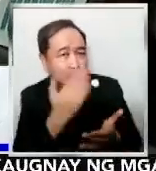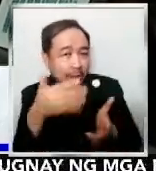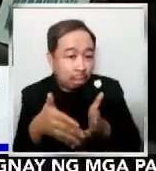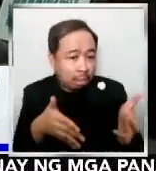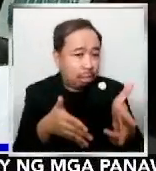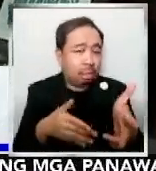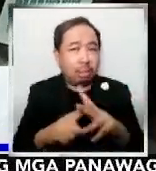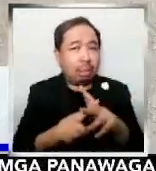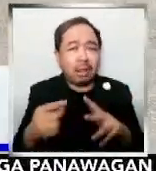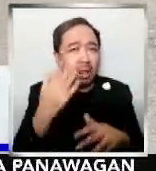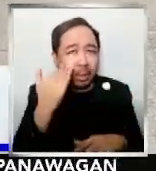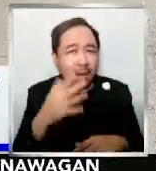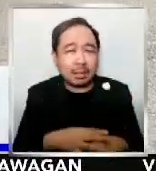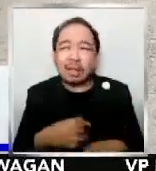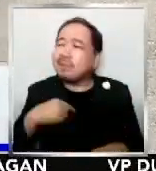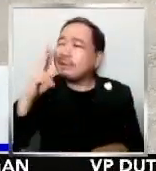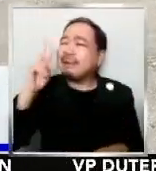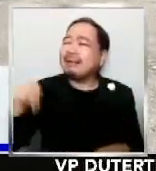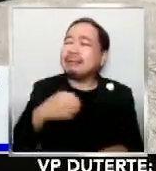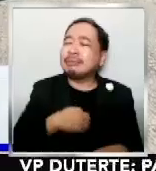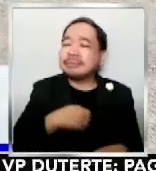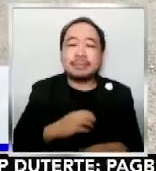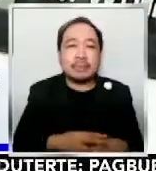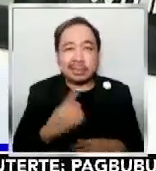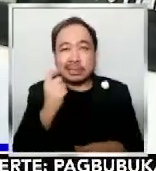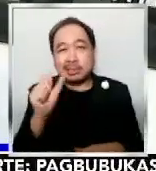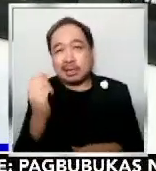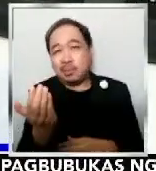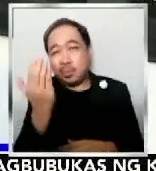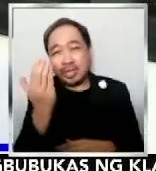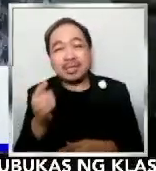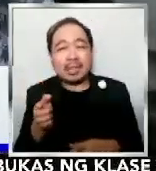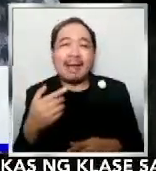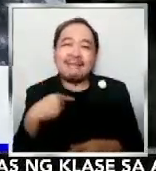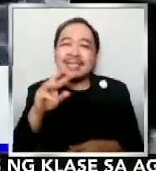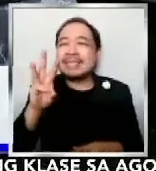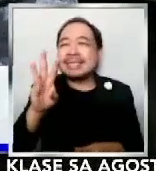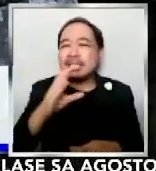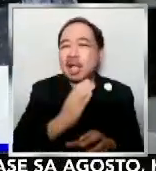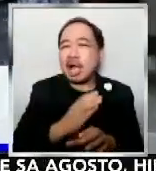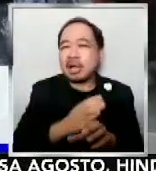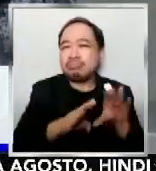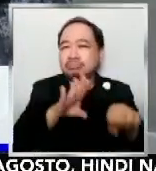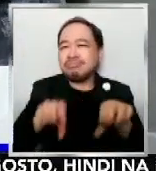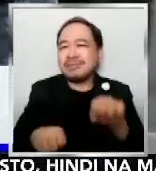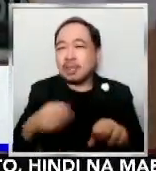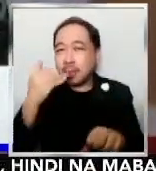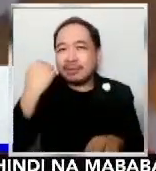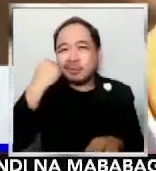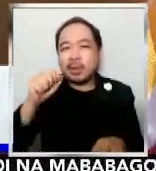amin. As of 10 a.m. kanina, 16 ang nahuli dahil sa iba't ibang paglabag gaya ng hindi